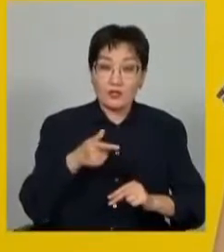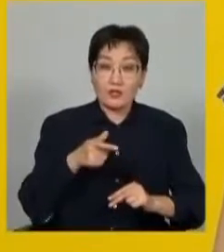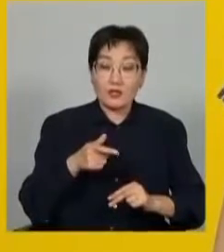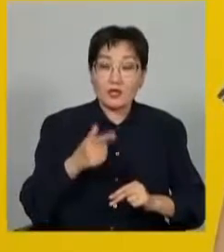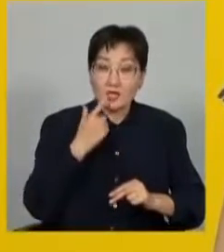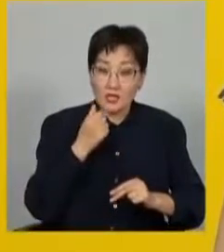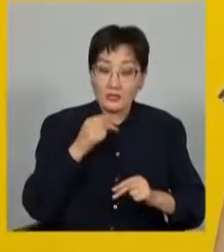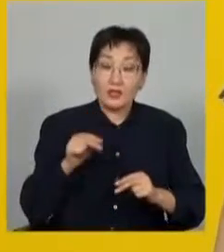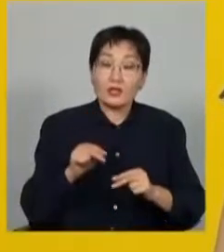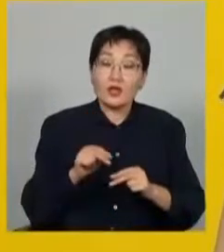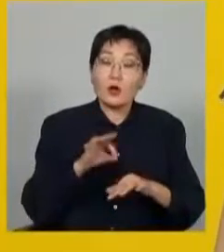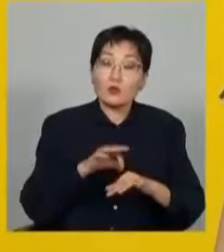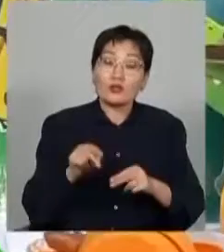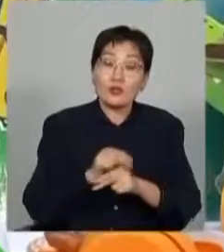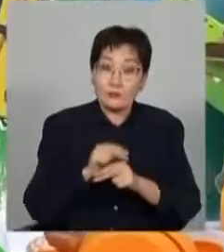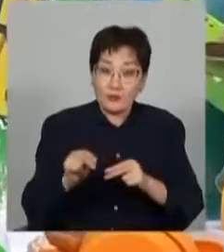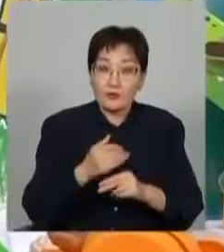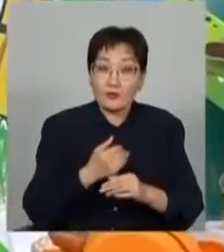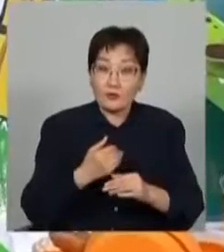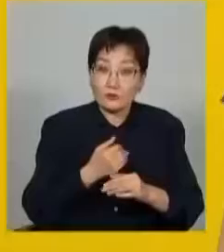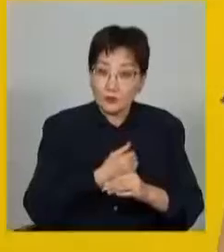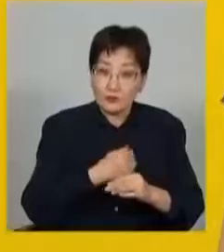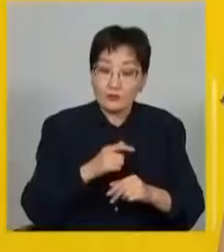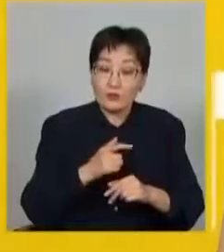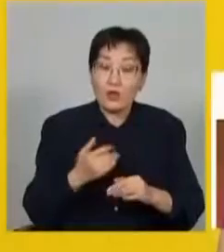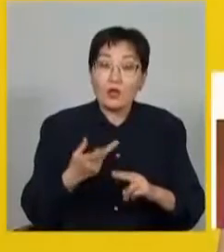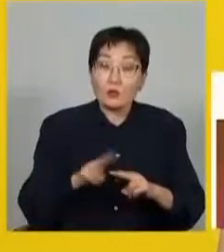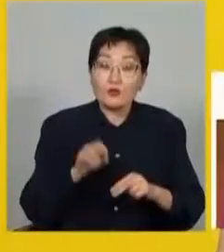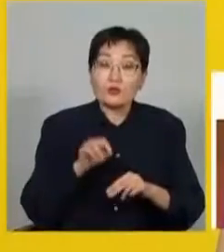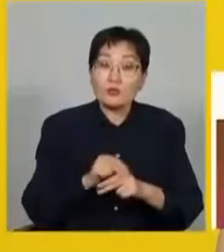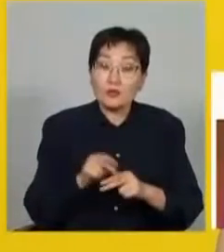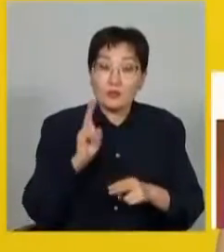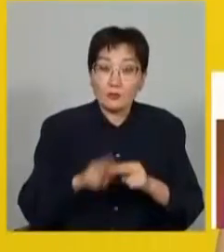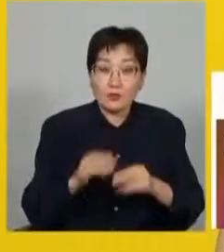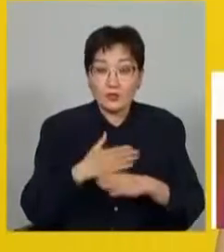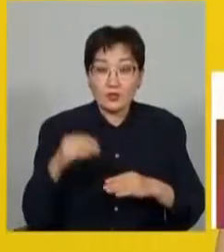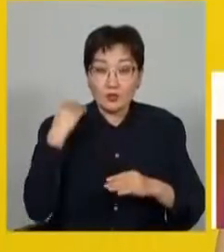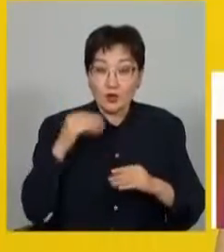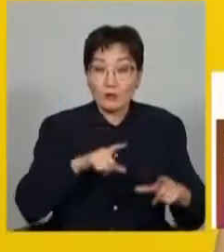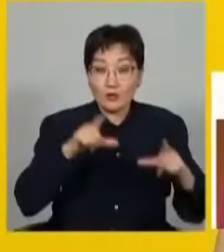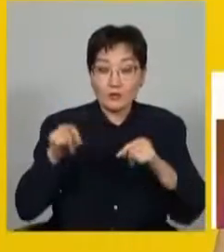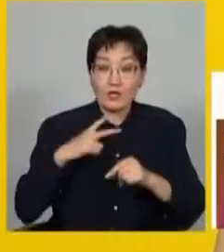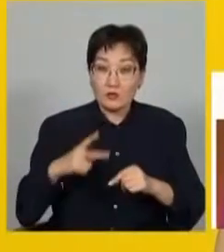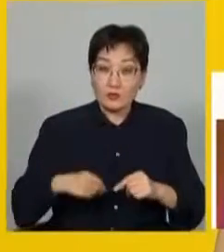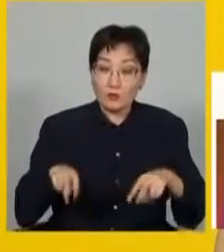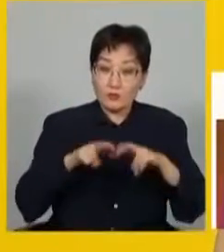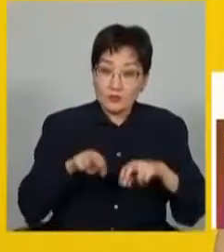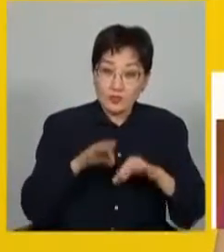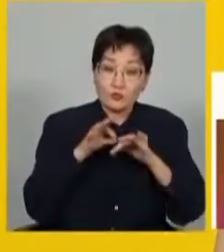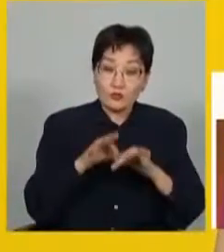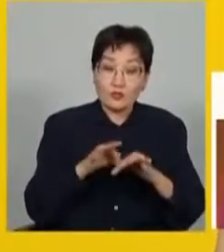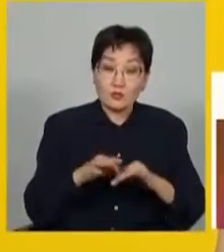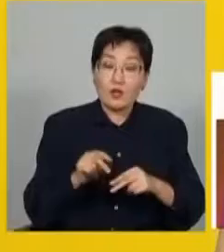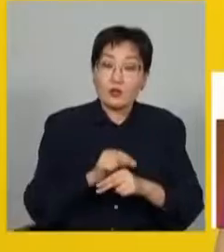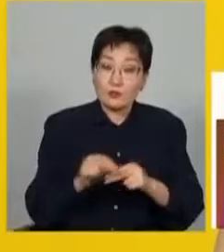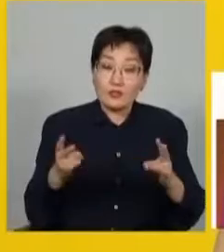Гематология жөнінде сондай болғысы келеді. Өзі солай айтып жүр қазір. Осы жақта ем біткеннен кейін Түркияға барып, қызымды тексерістен өткізіп,